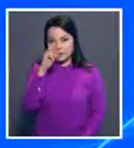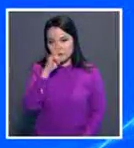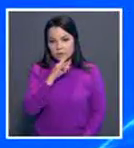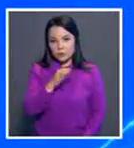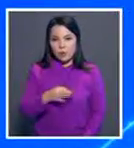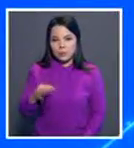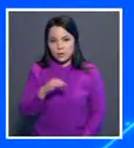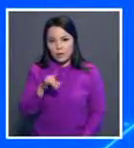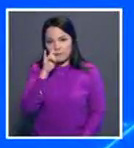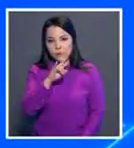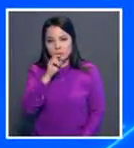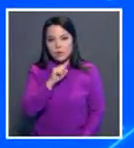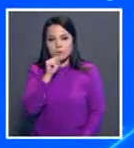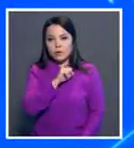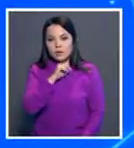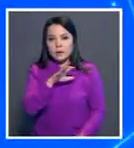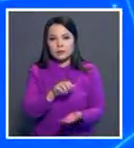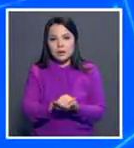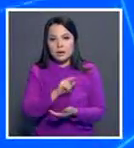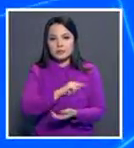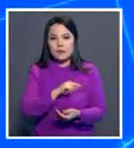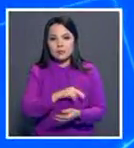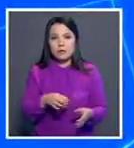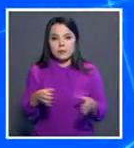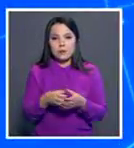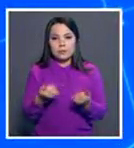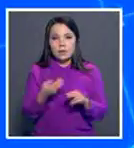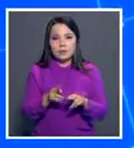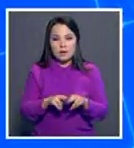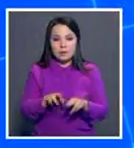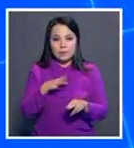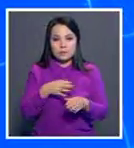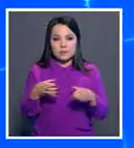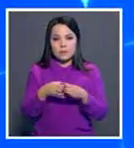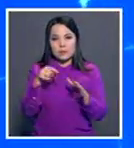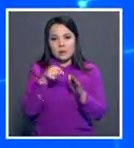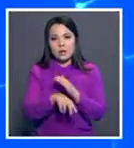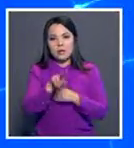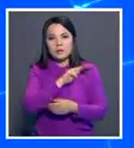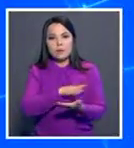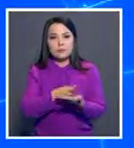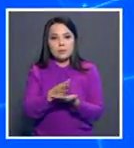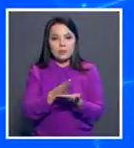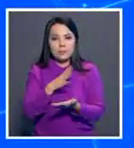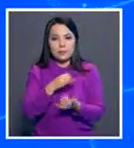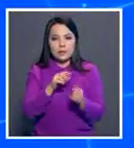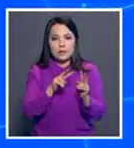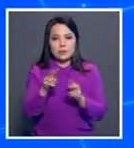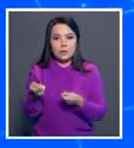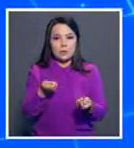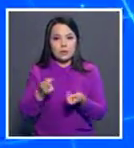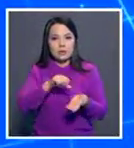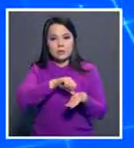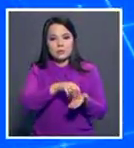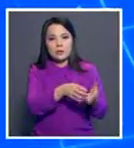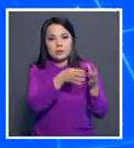Оңтүстік Қазақстан облысында мұнай ұрлығымен айналысқан қылмыстық топқа мемлекеттік кірістер департаментінің қызметкері жетекшілік етіп келген.